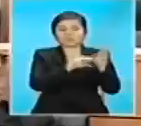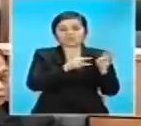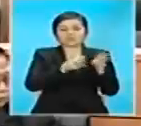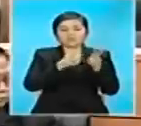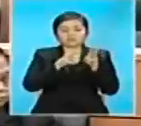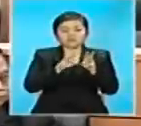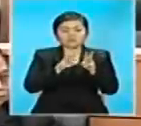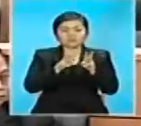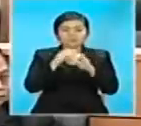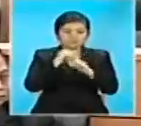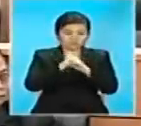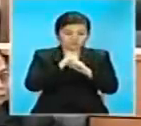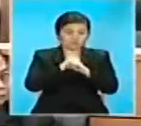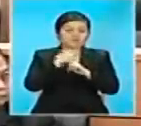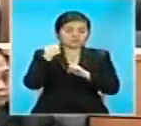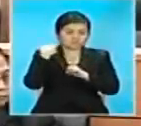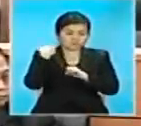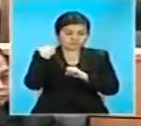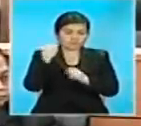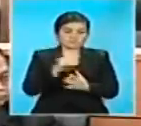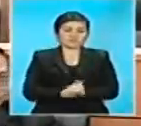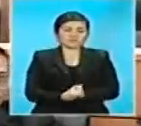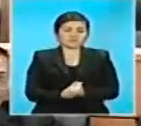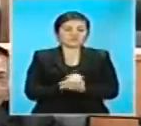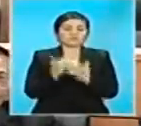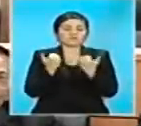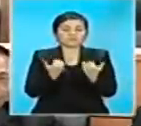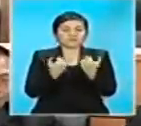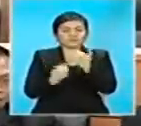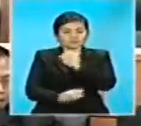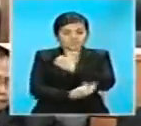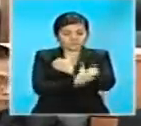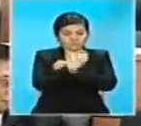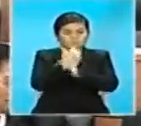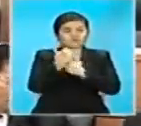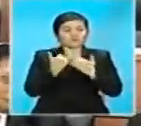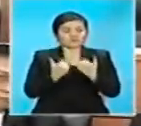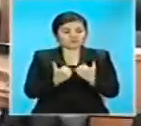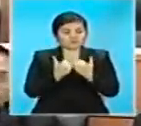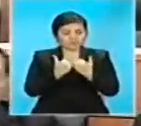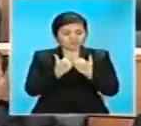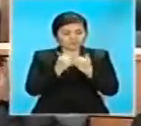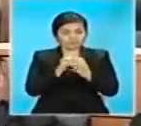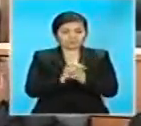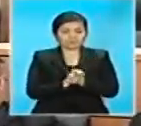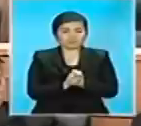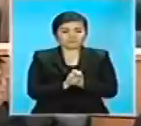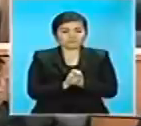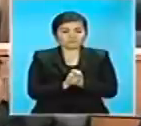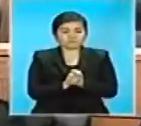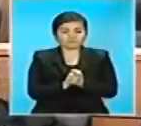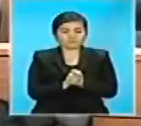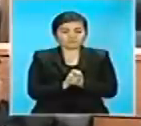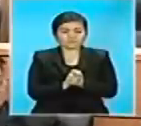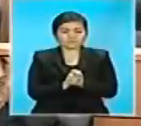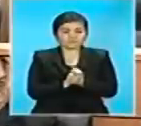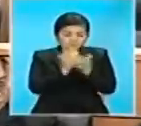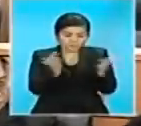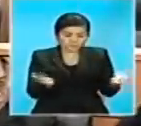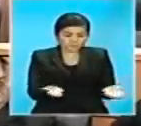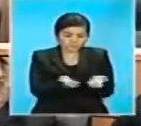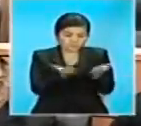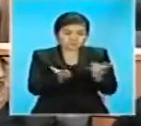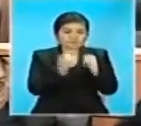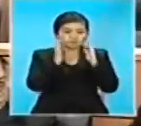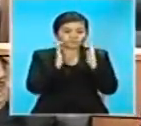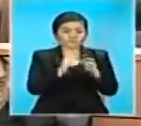างหนึ่งนะครับในโอกาสนี้นะครับก็เป็นกำลังใจนะครับให้กับผู้ร่างรัฐธรรมนูญในอน